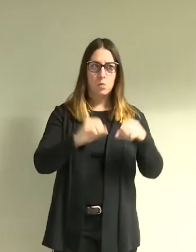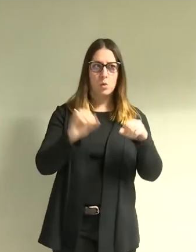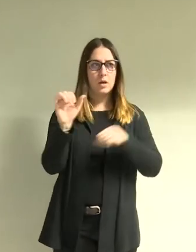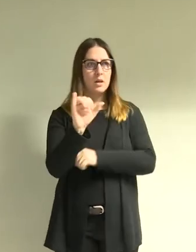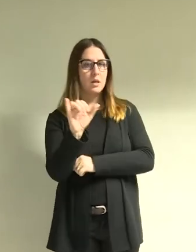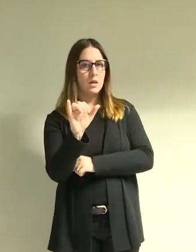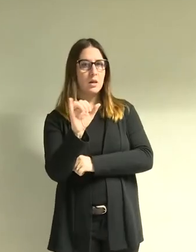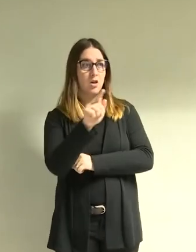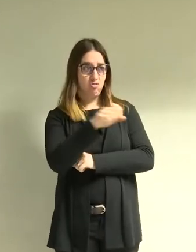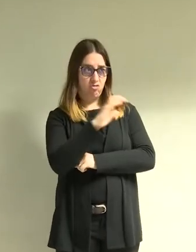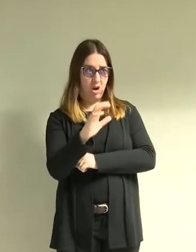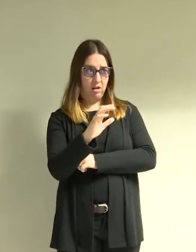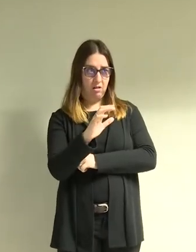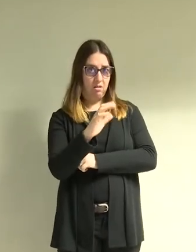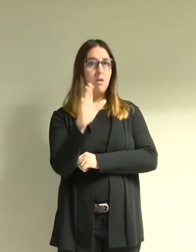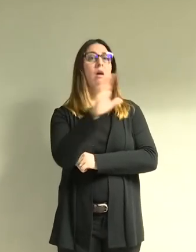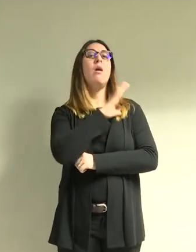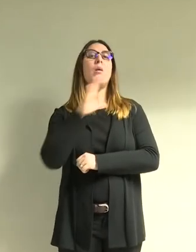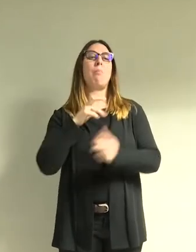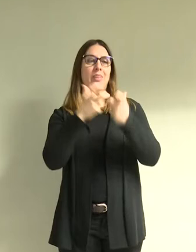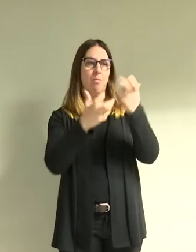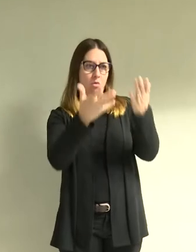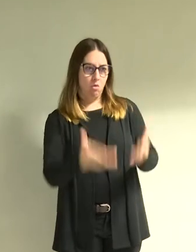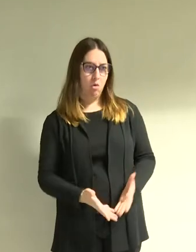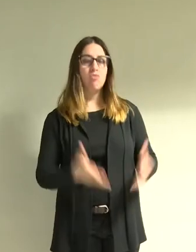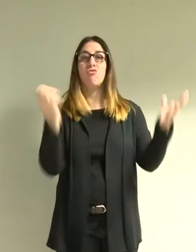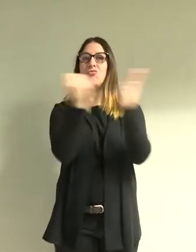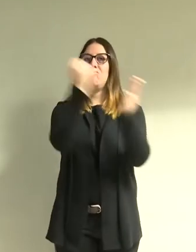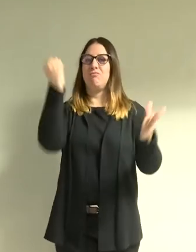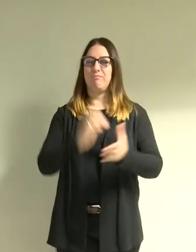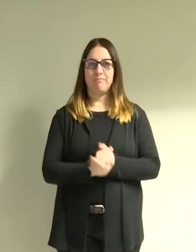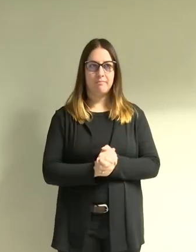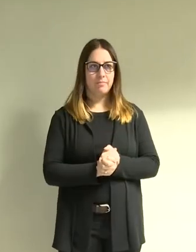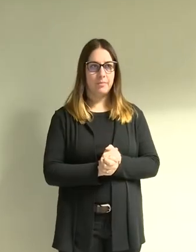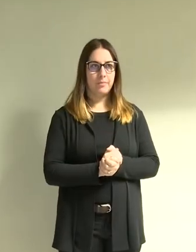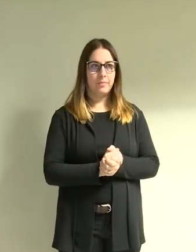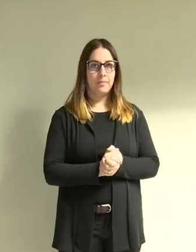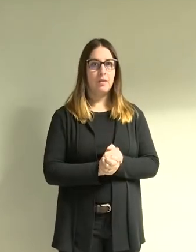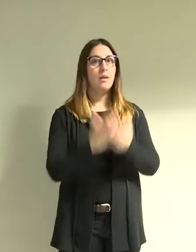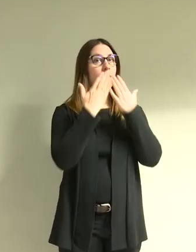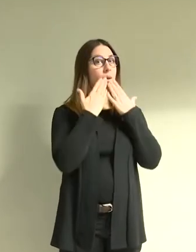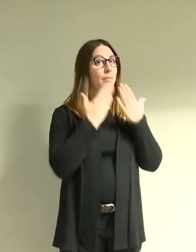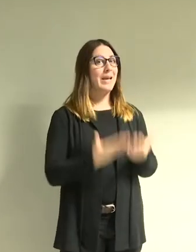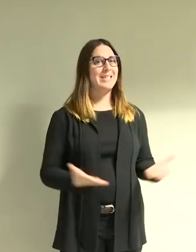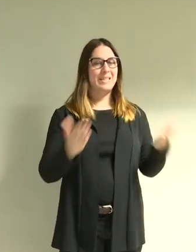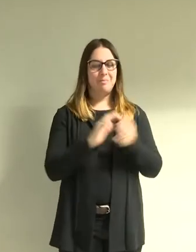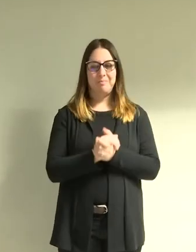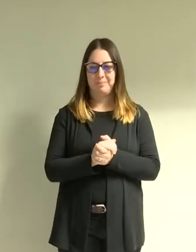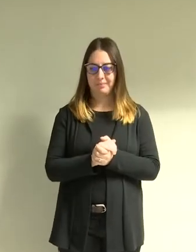gec et madame rouge délibération adoptée je vous remercie